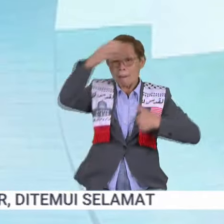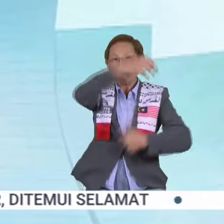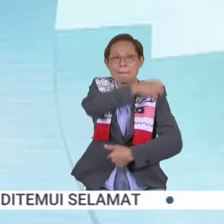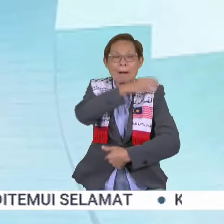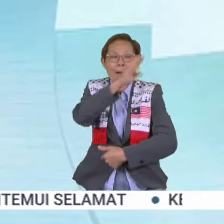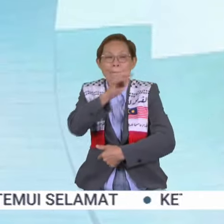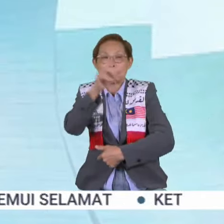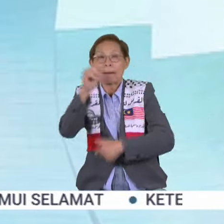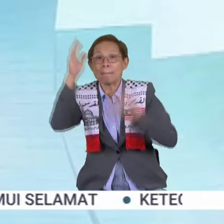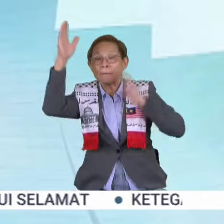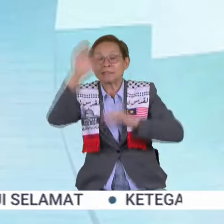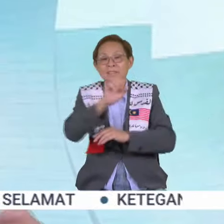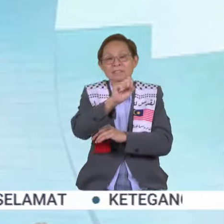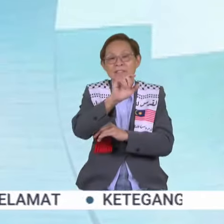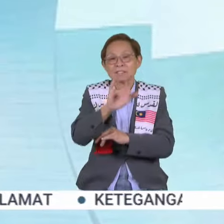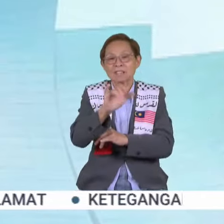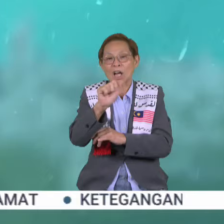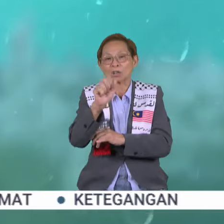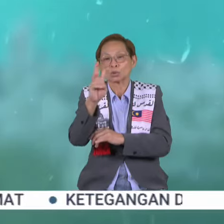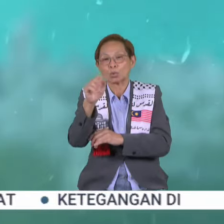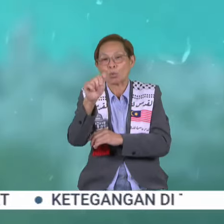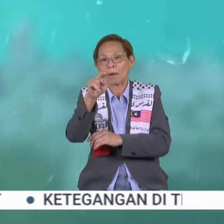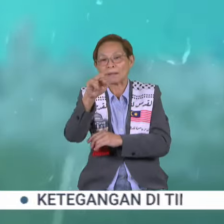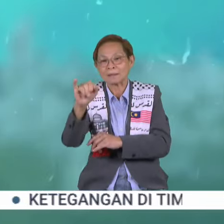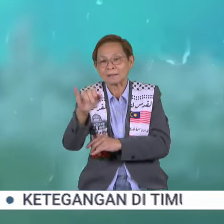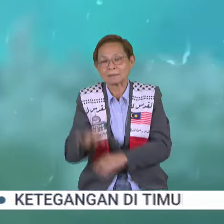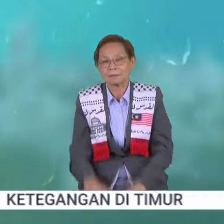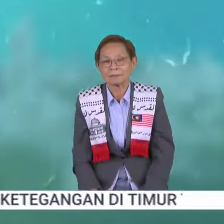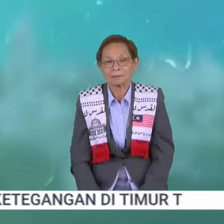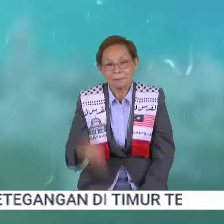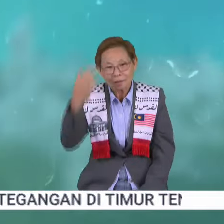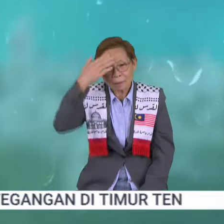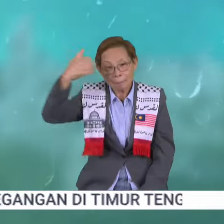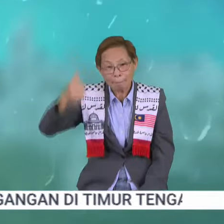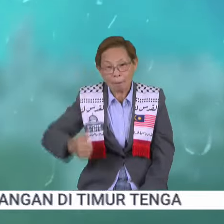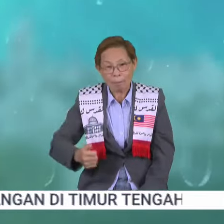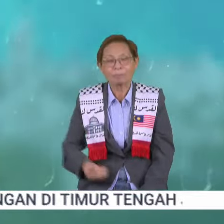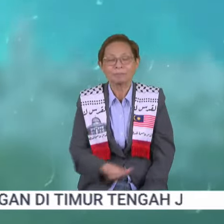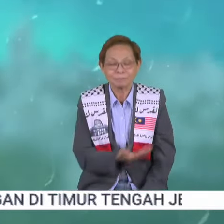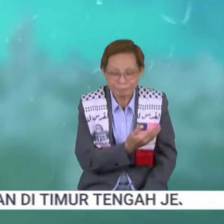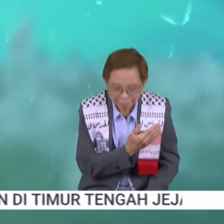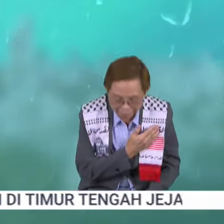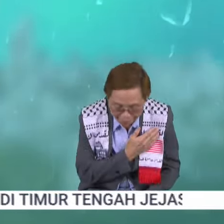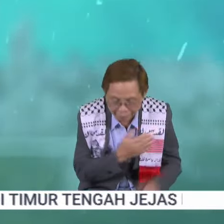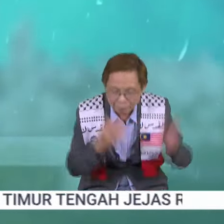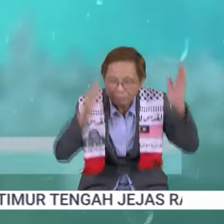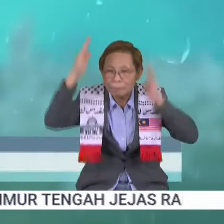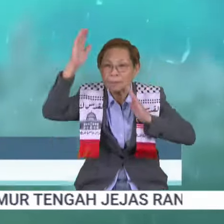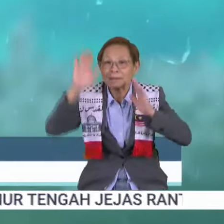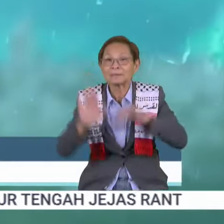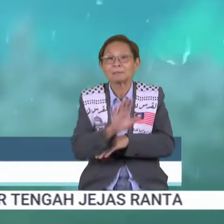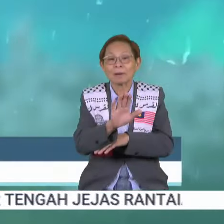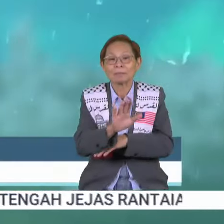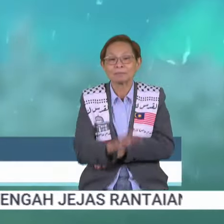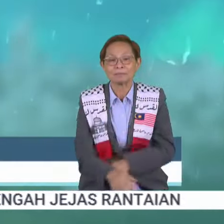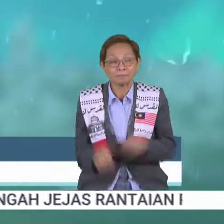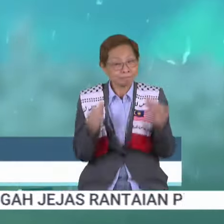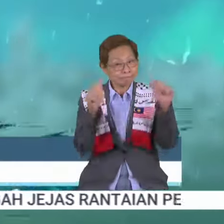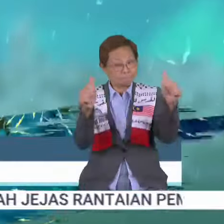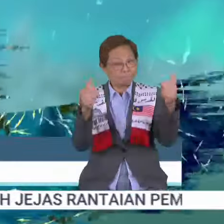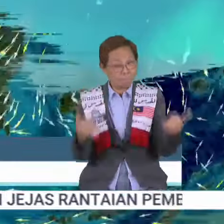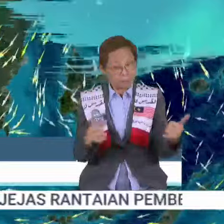Met Malaysia Syazwani Yahya. Assalamualaikum dan salam Malaysia Madani. Baiklah, pada ketika